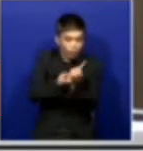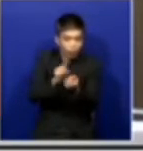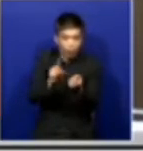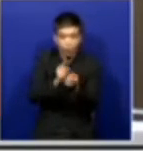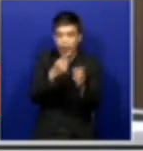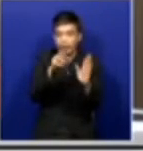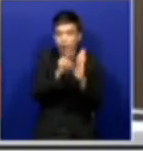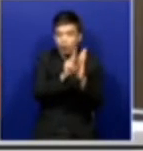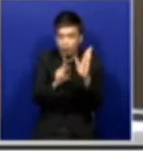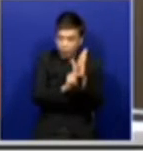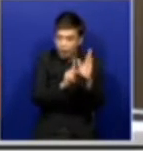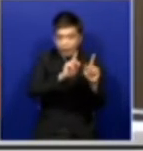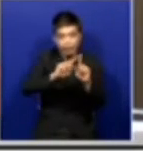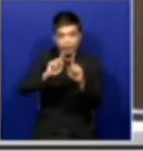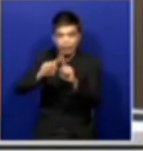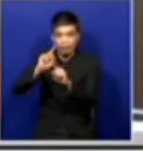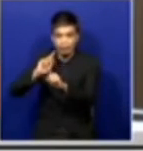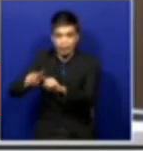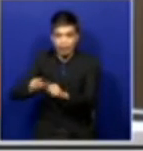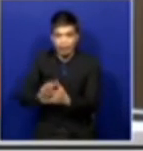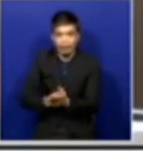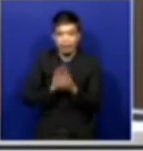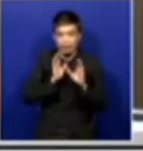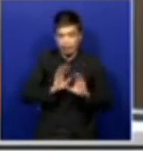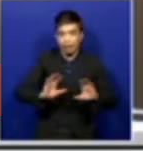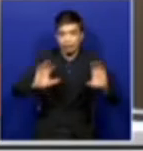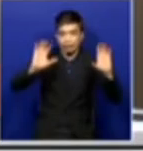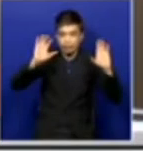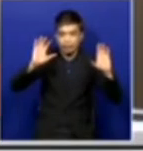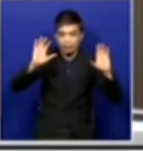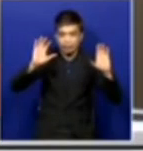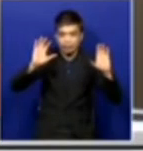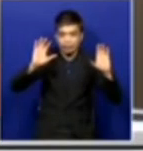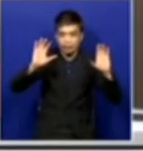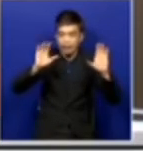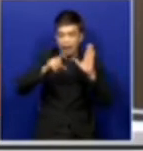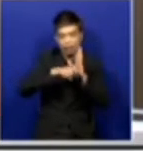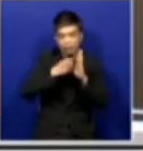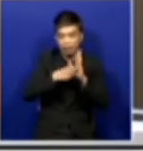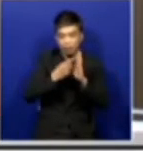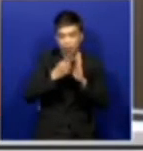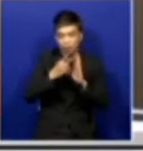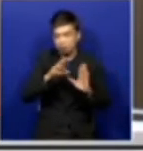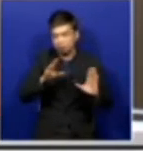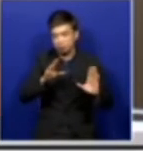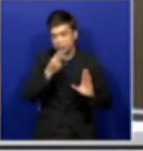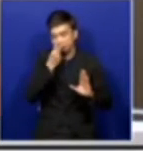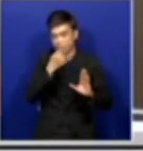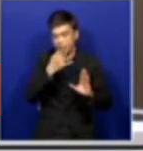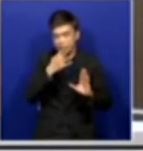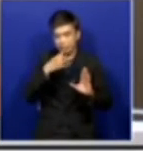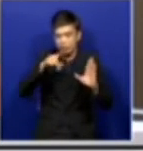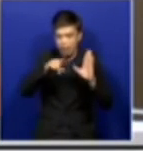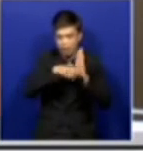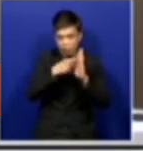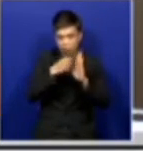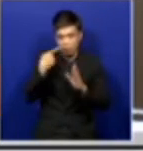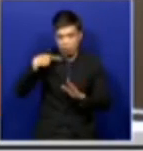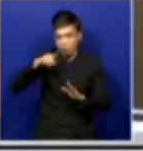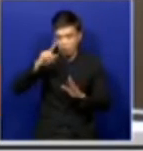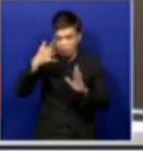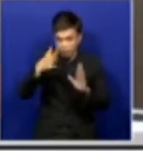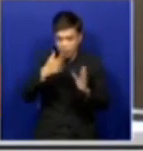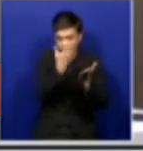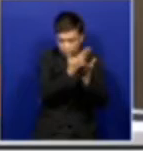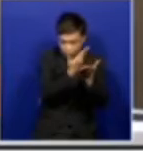ายต่างๆเนี่ยนะฮะรัฐบาลไม่มีเหตุผลที่น่าจะรับฟังได้และก็ไม่มีความจำเป็นที่จะต้องโอนงบประมาณ